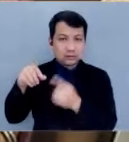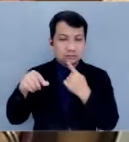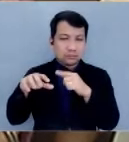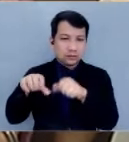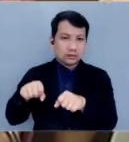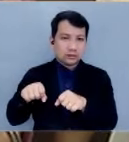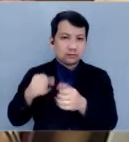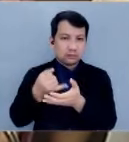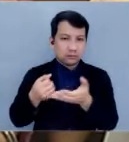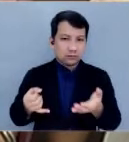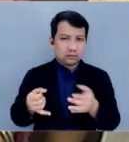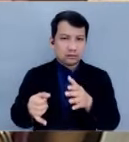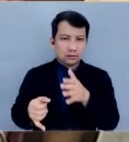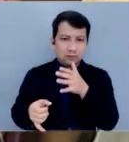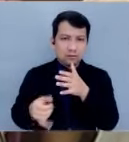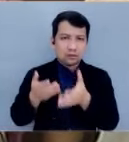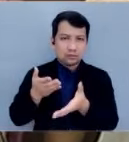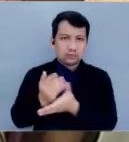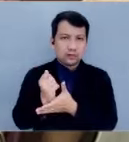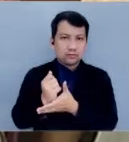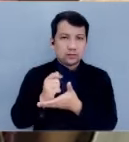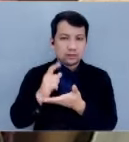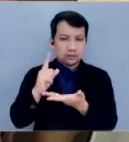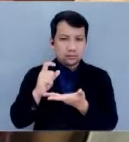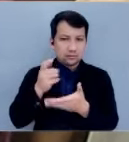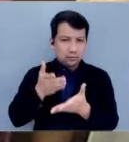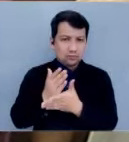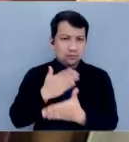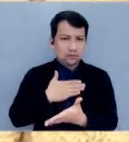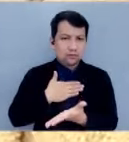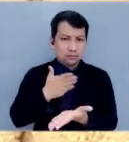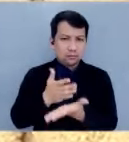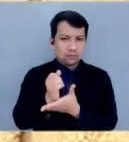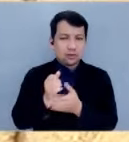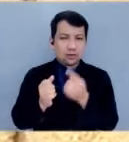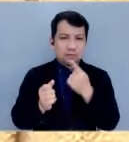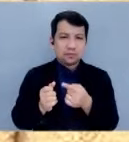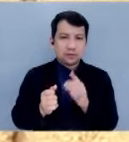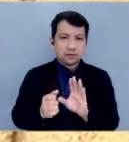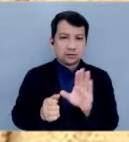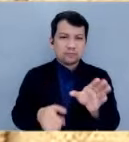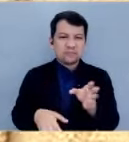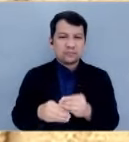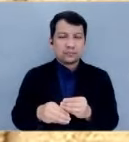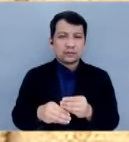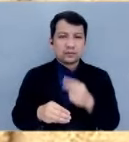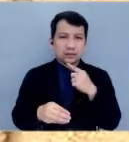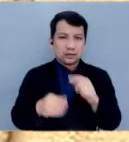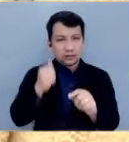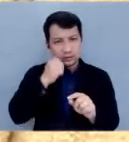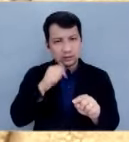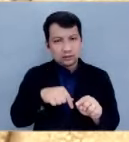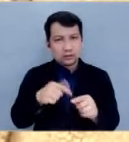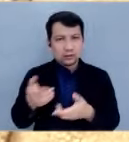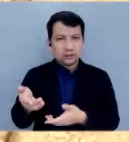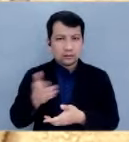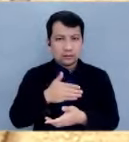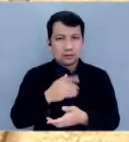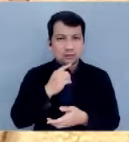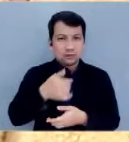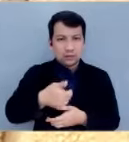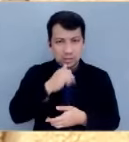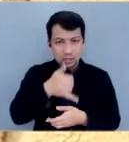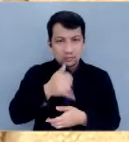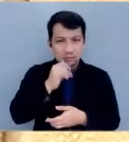babae, karapatan niyang kumuha ng litrato. Nang makausap ng News 5, iginiit ng babae na nadala lang siya ng kalasingan at wala